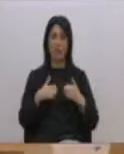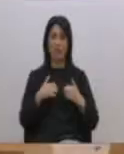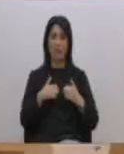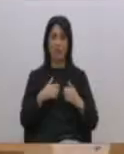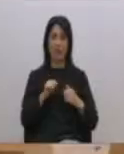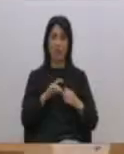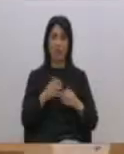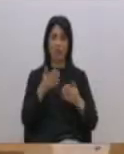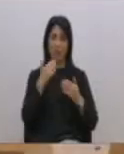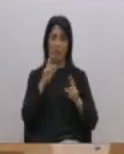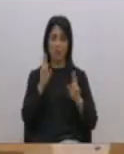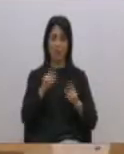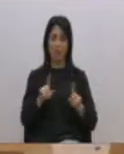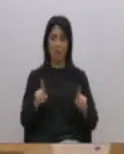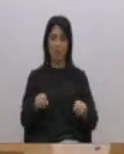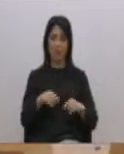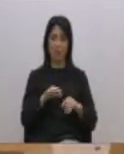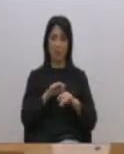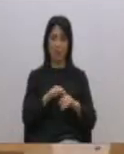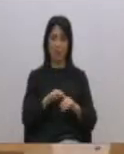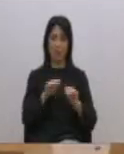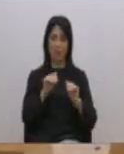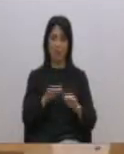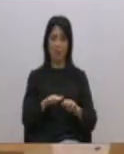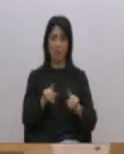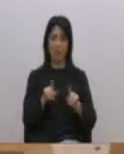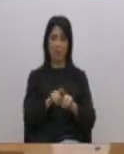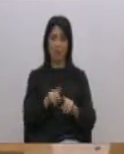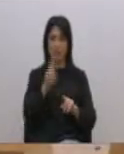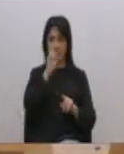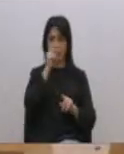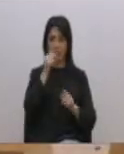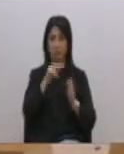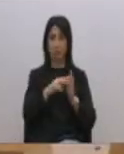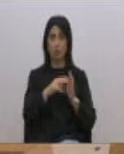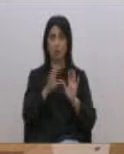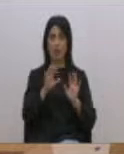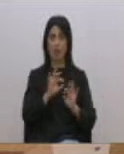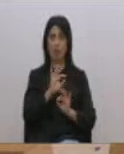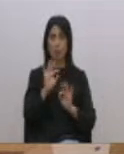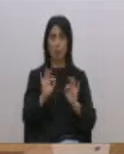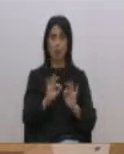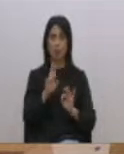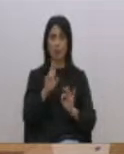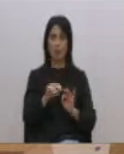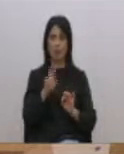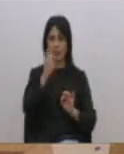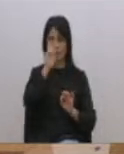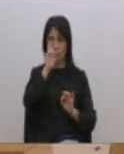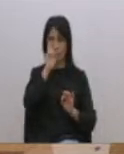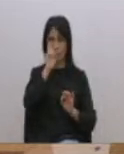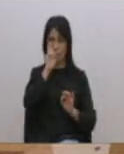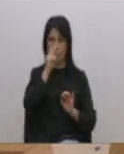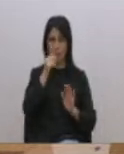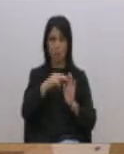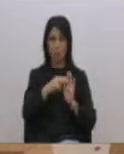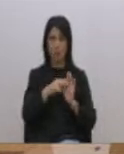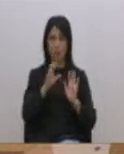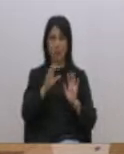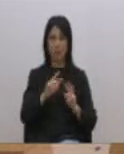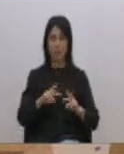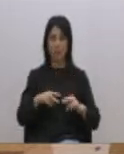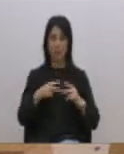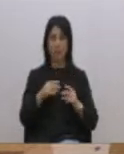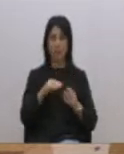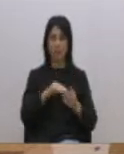ან გამარტივებული წესით განხილვის შესახებ გადაწყვეტილება, აგრეთვე სახელმწიფო ბიუჯეტის კანონის პროექტისა და სახელმწიფო ბიუჯეტის კანონში